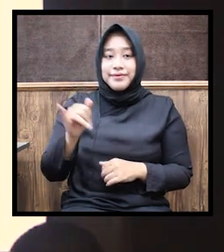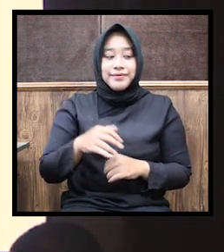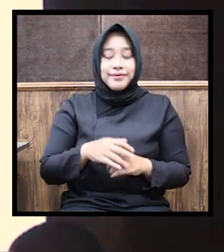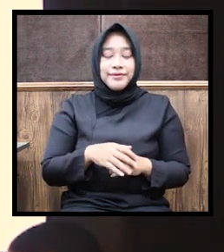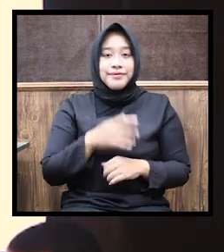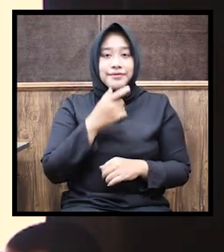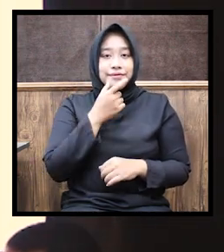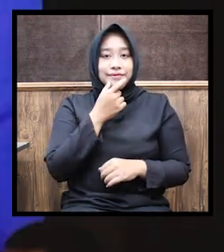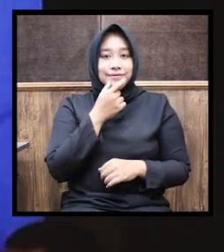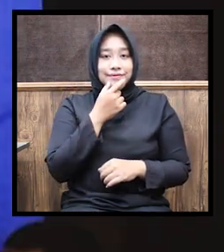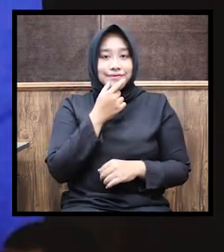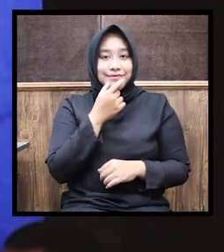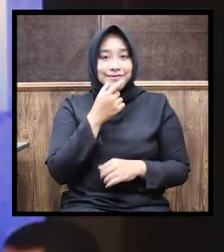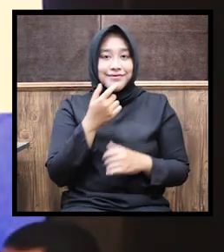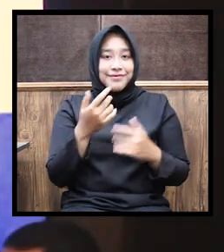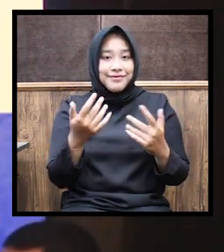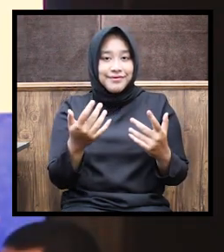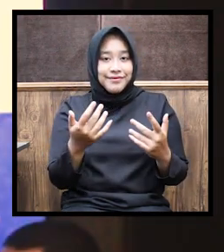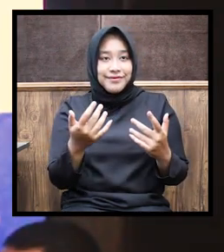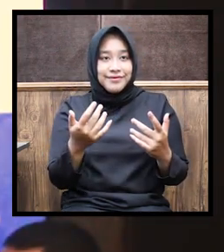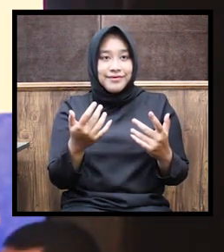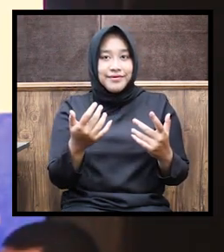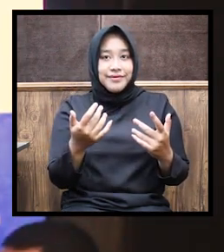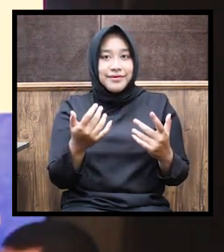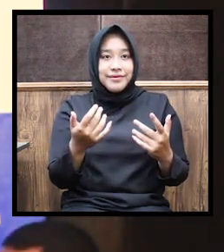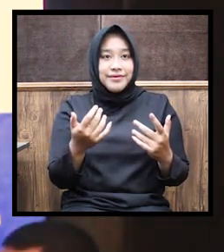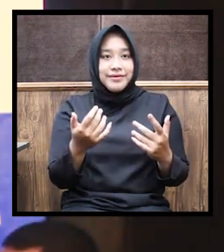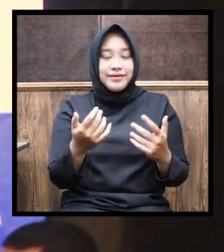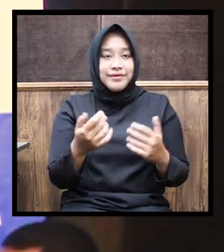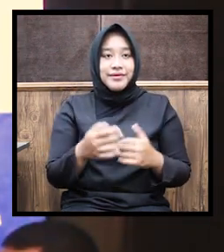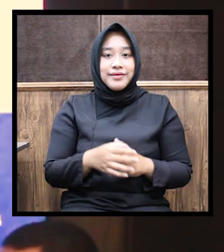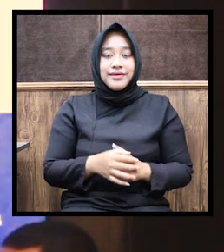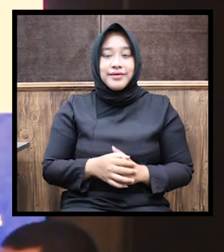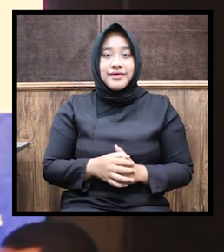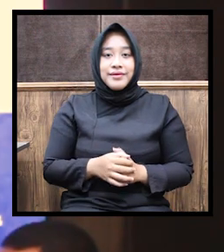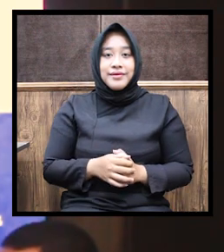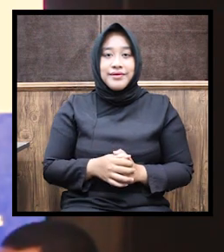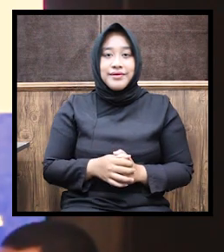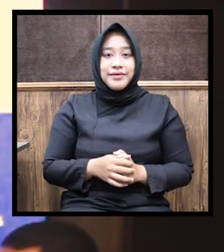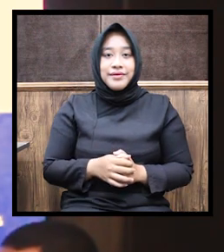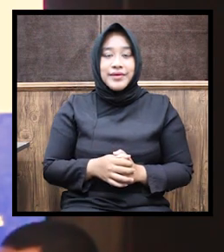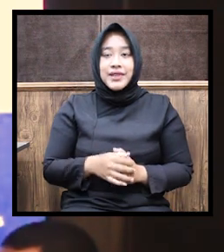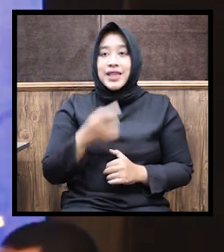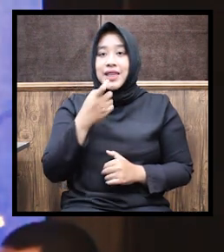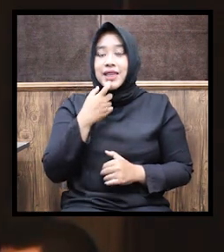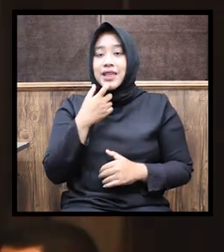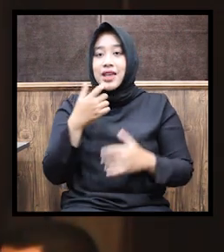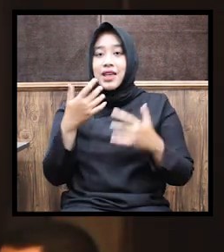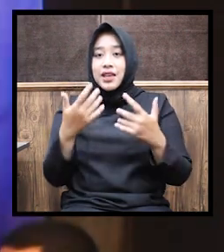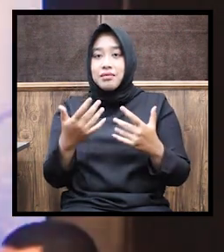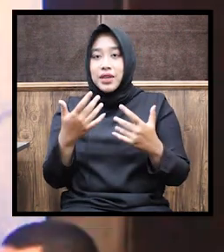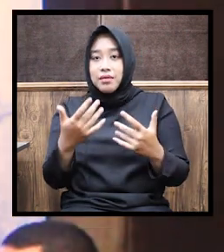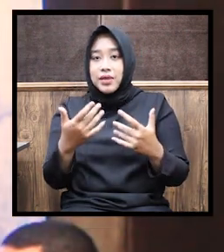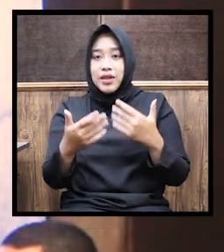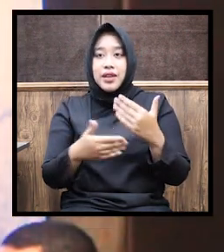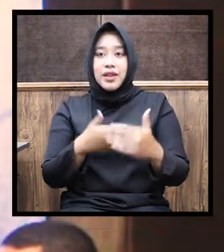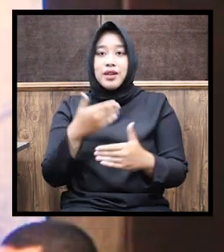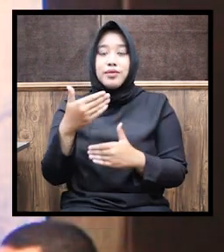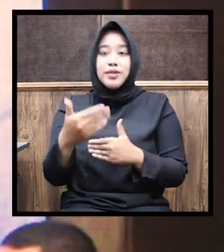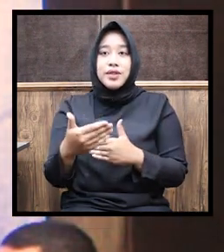ee ini pak yang terkait dengan bagaimana kemudian